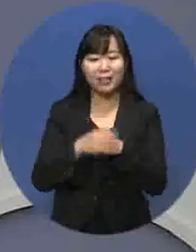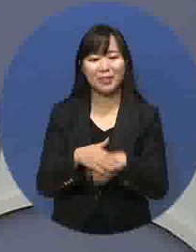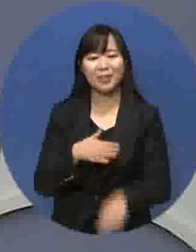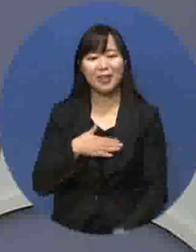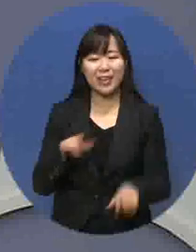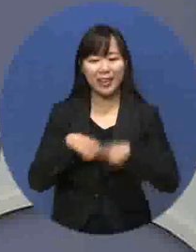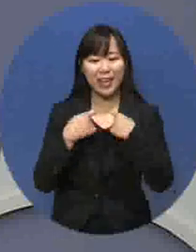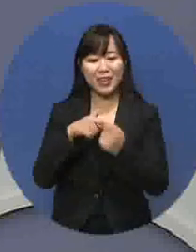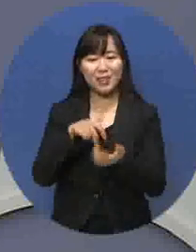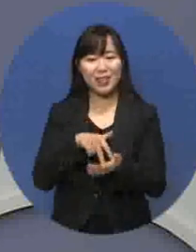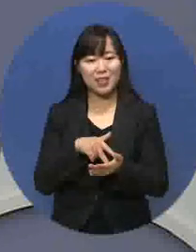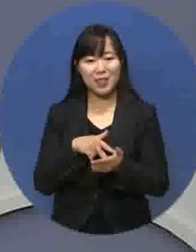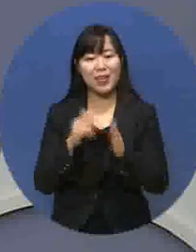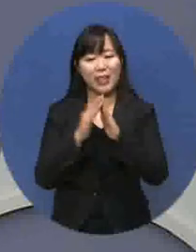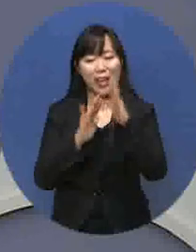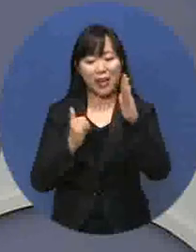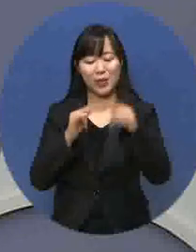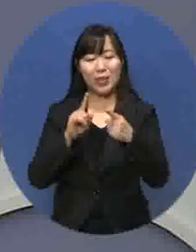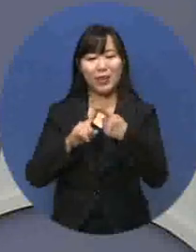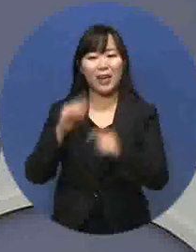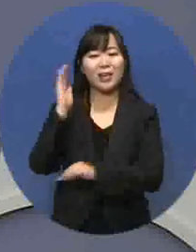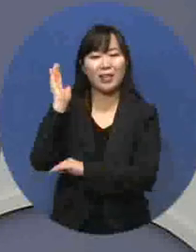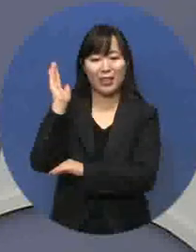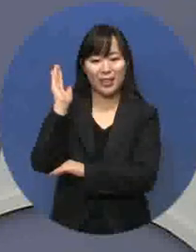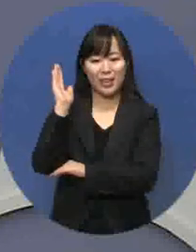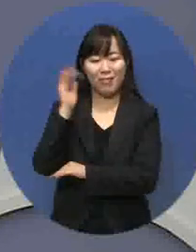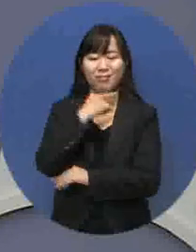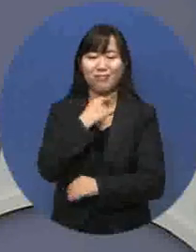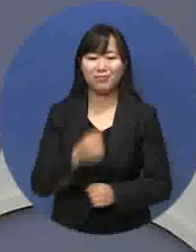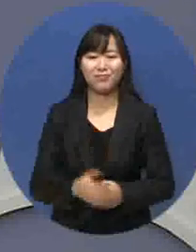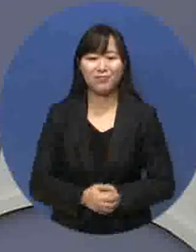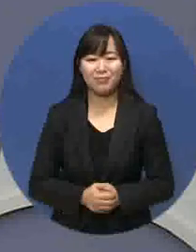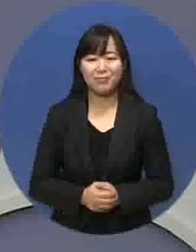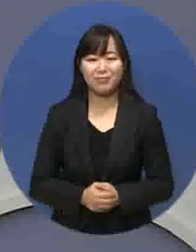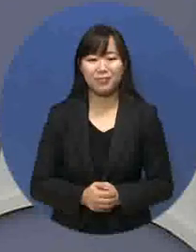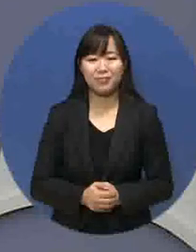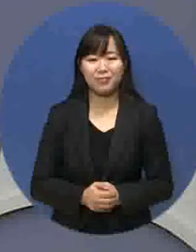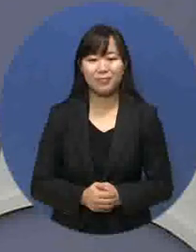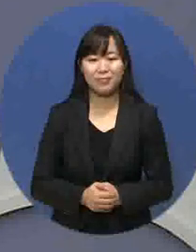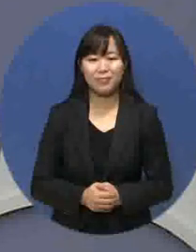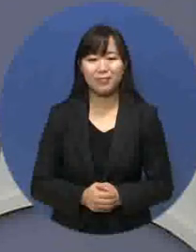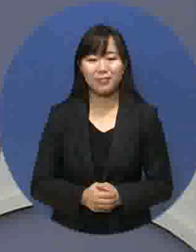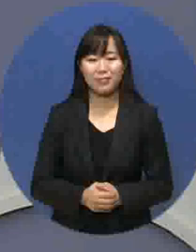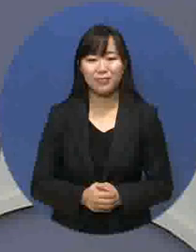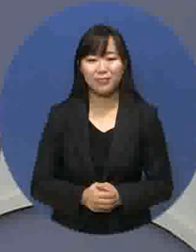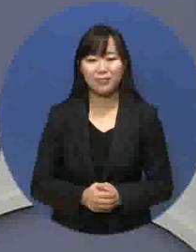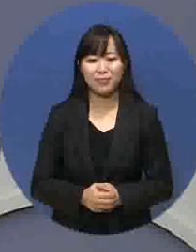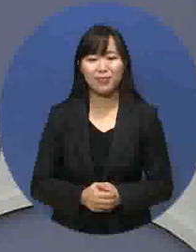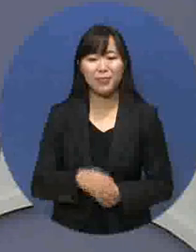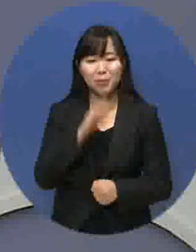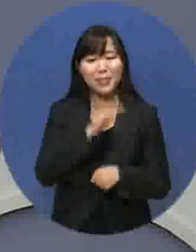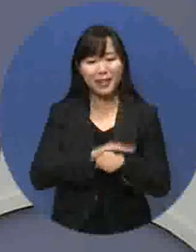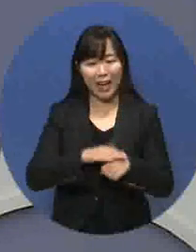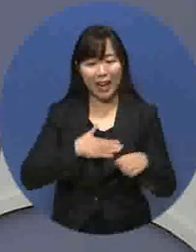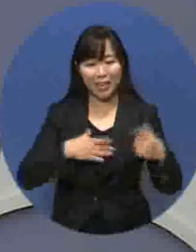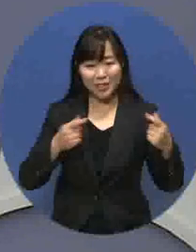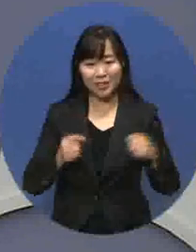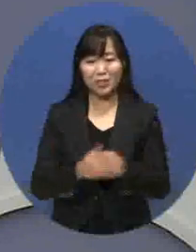이제 개인적으로는 조금 가족 얘기를 하고 싶긴 합니다. 왜냐하면 뭐 너무 잘